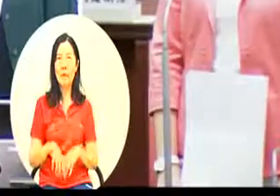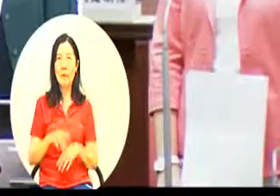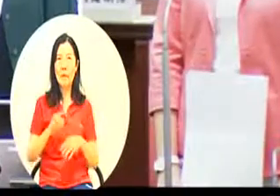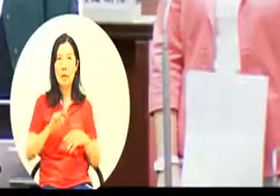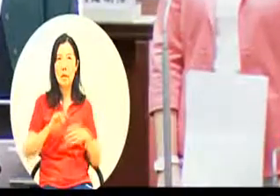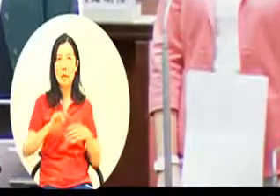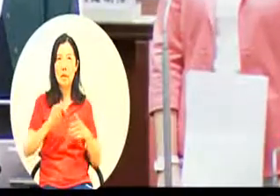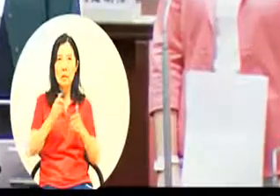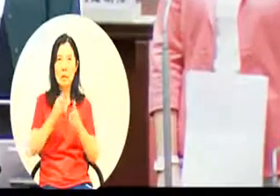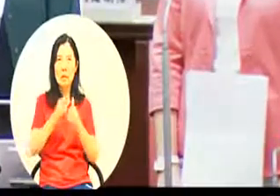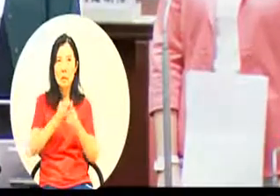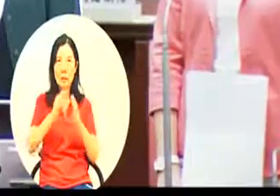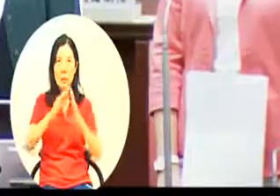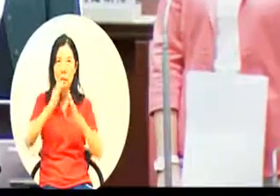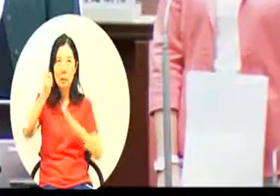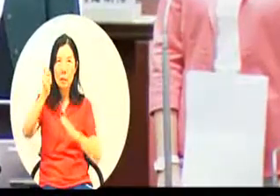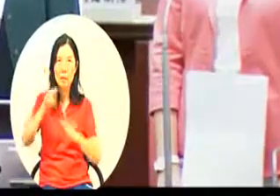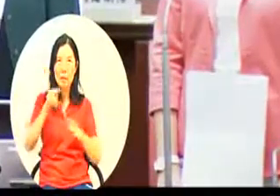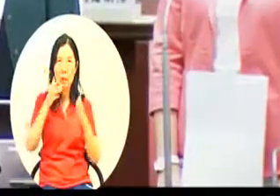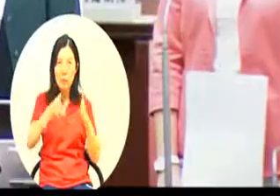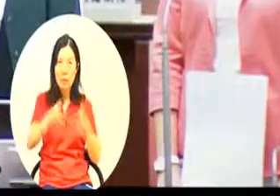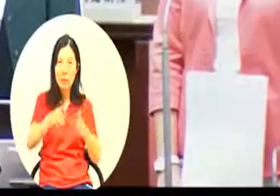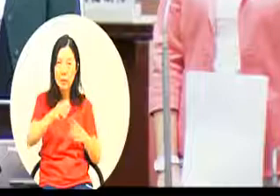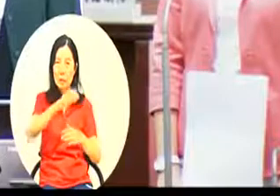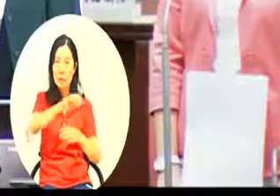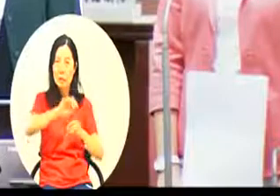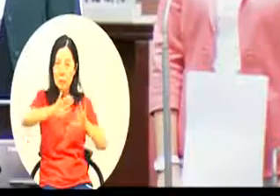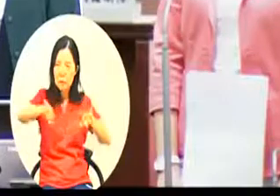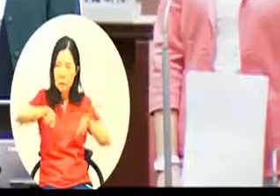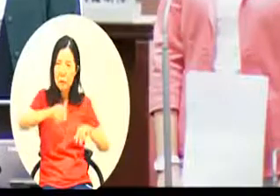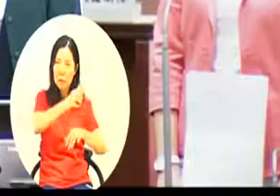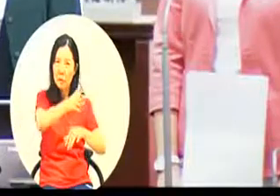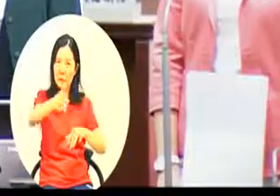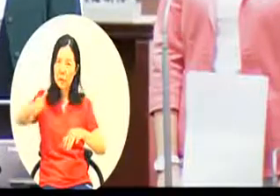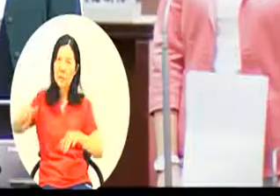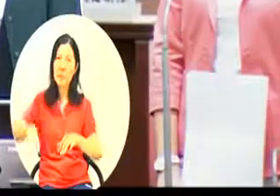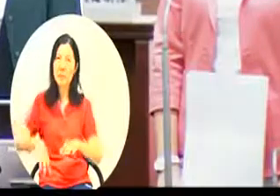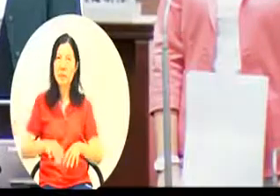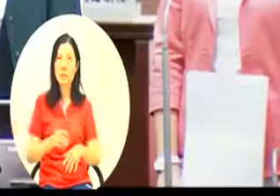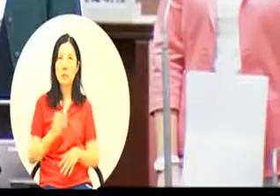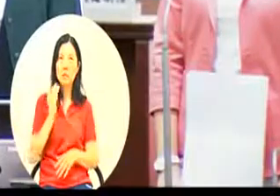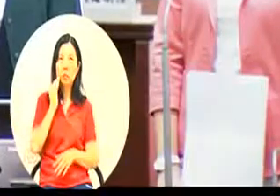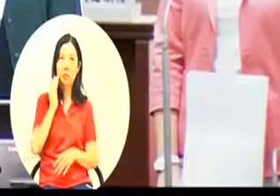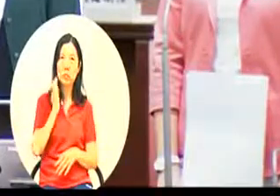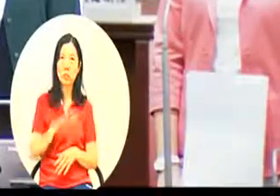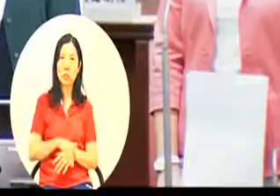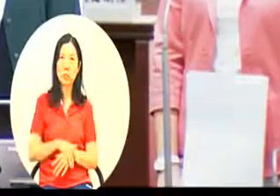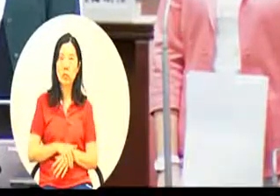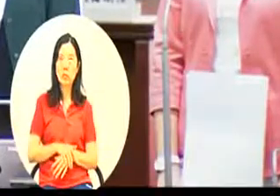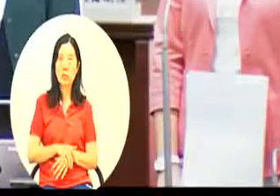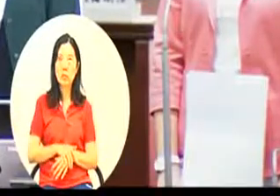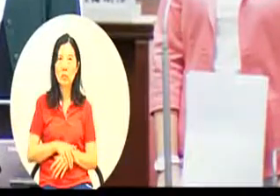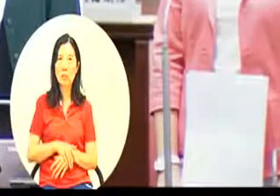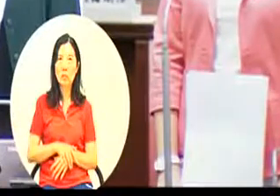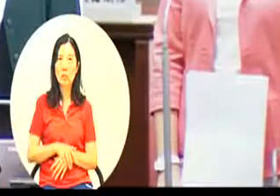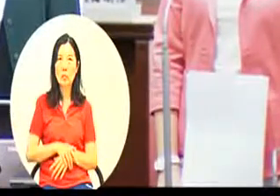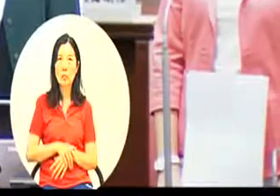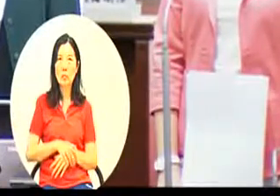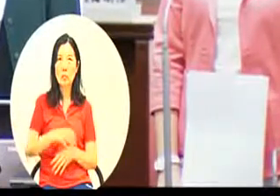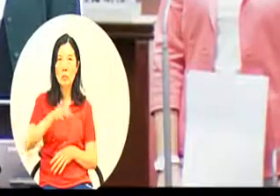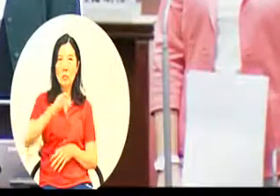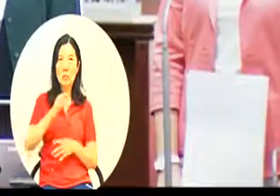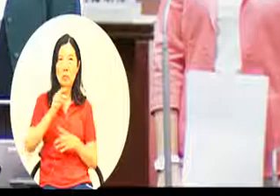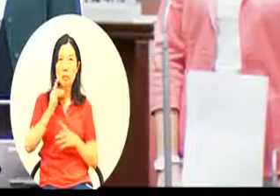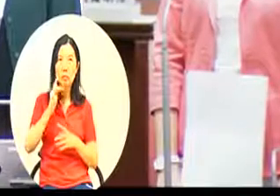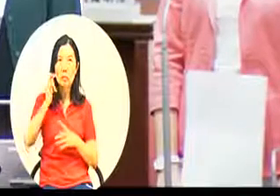的副市长都针对不同的行程。那如果当时这个凤迎宫妈祖